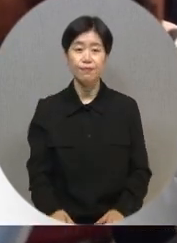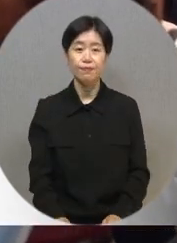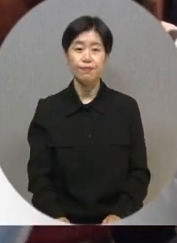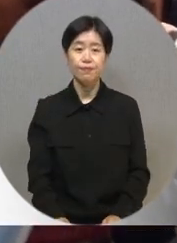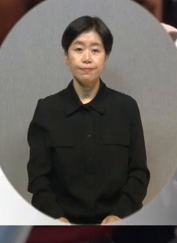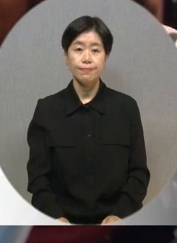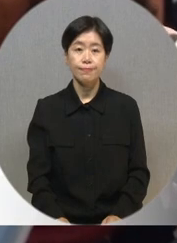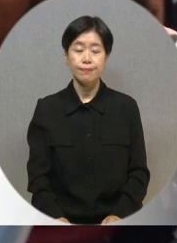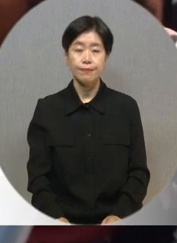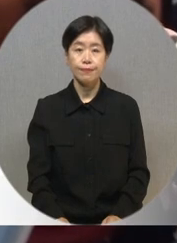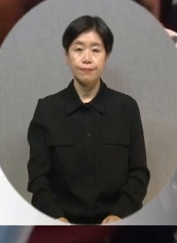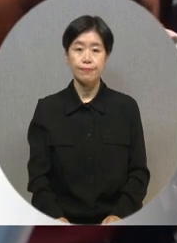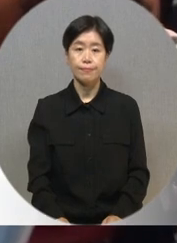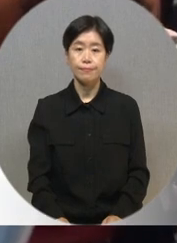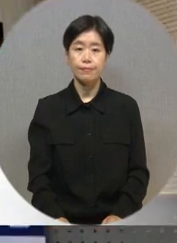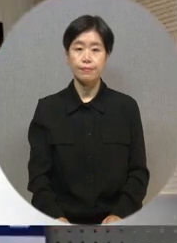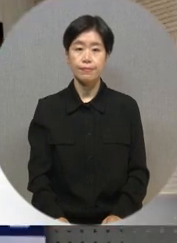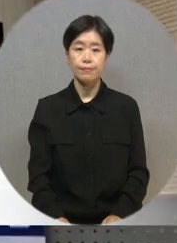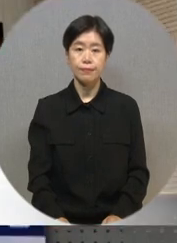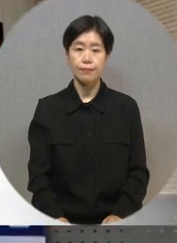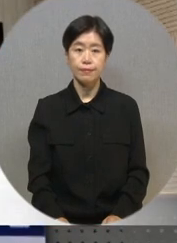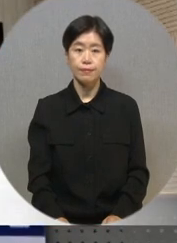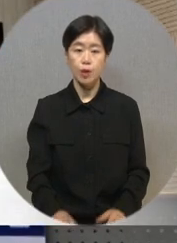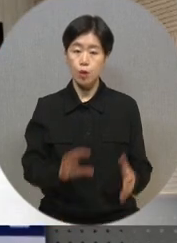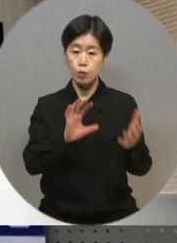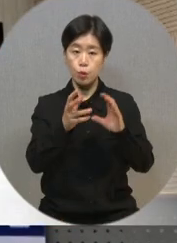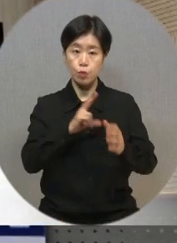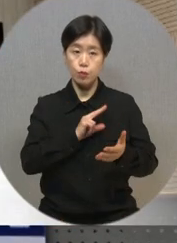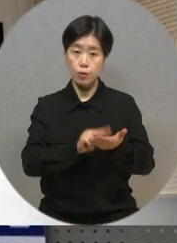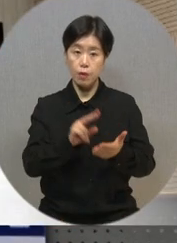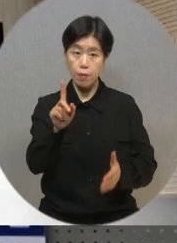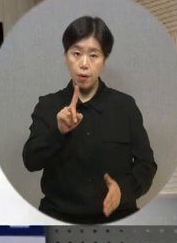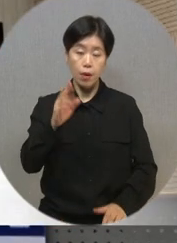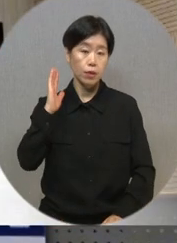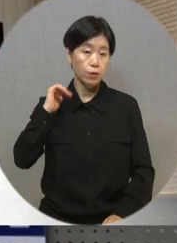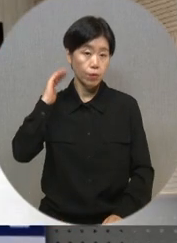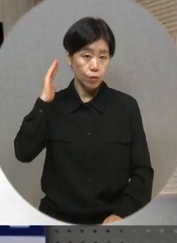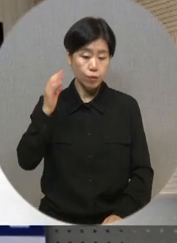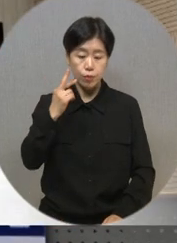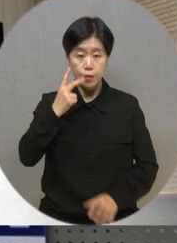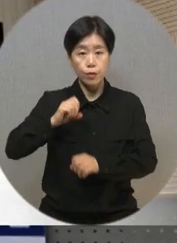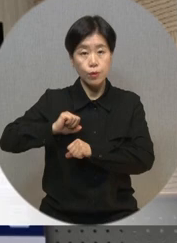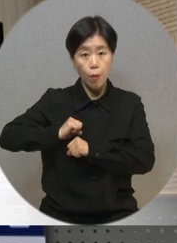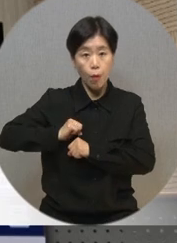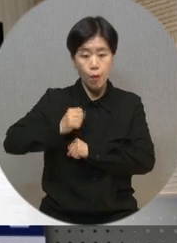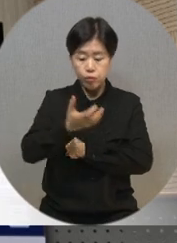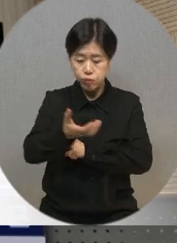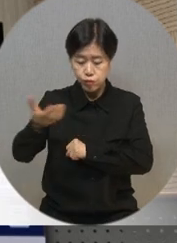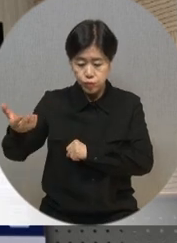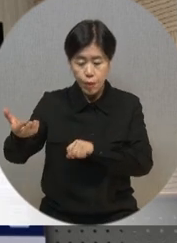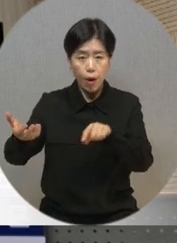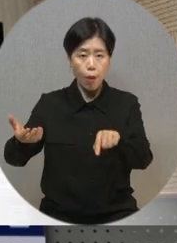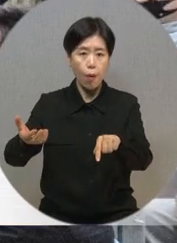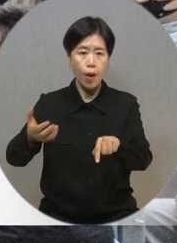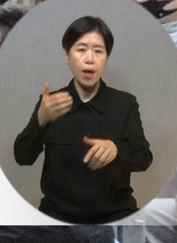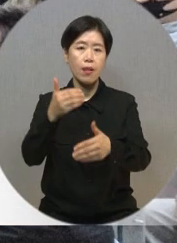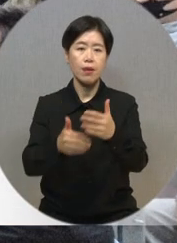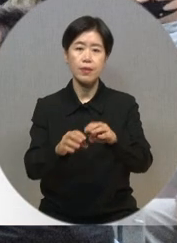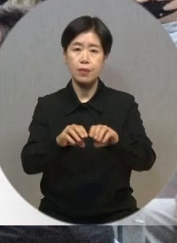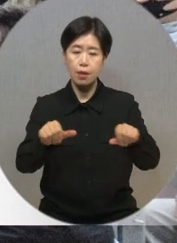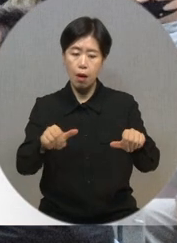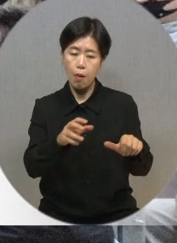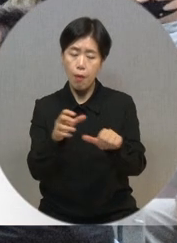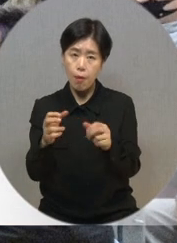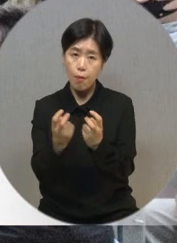경기도일자리재단 북부사업본부에서 열렸습니다. 토론의 주제는 의정부 미군 공여지 캠프 잭슨 활용